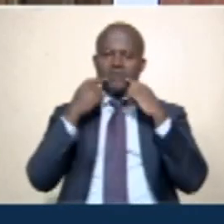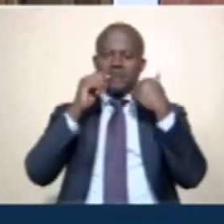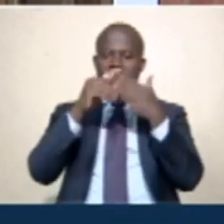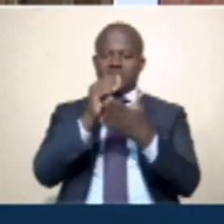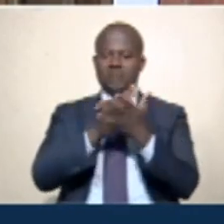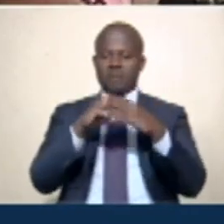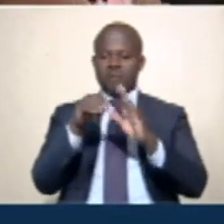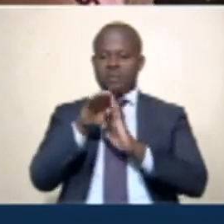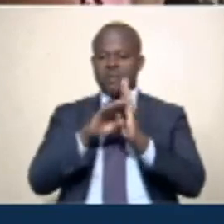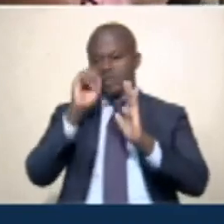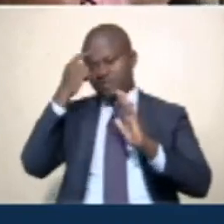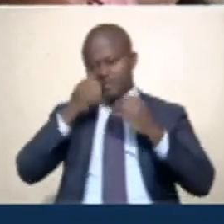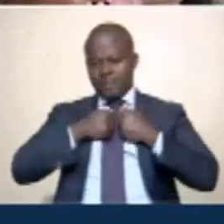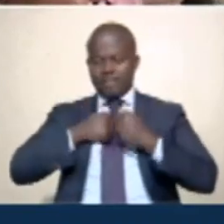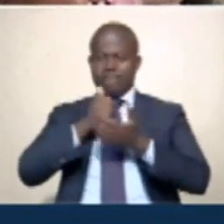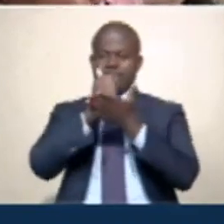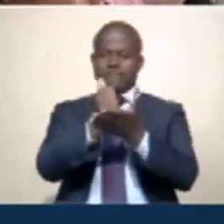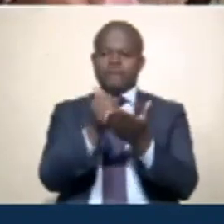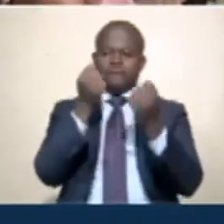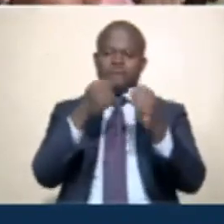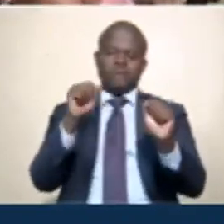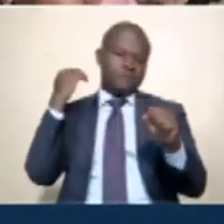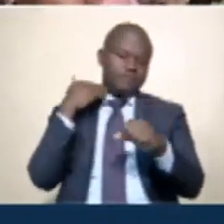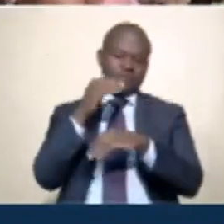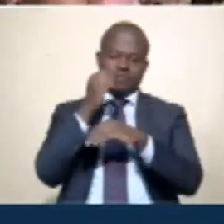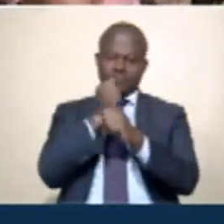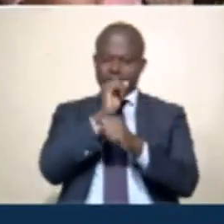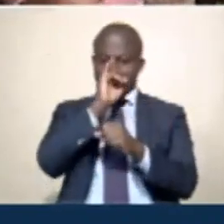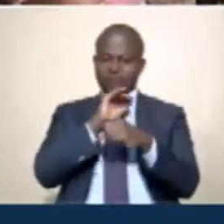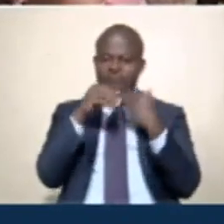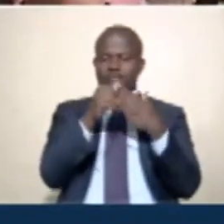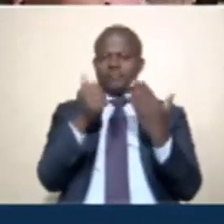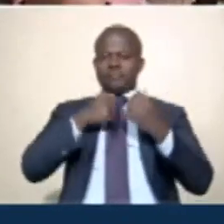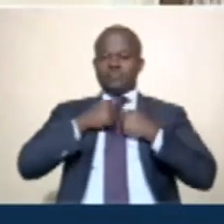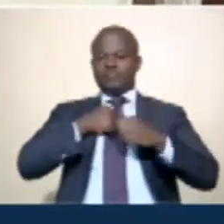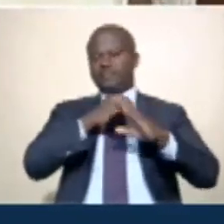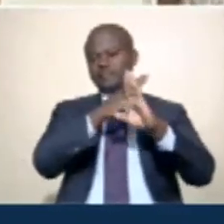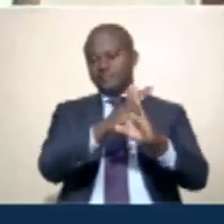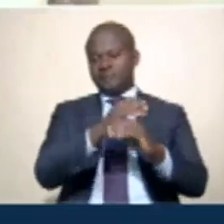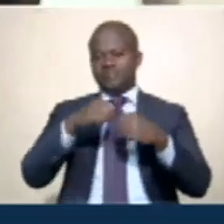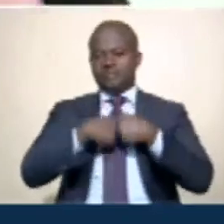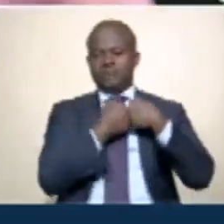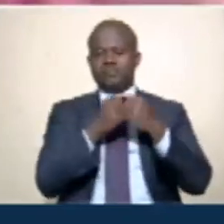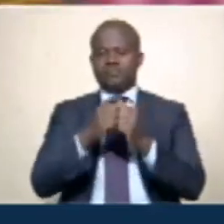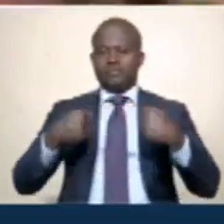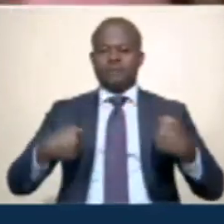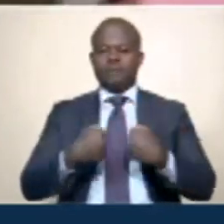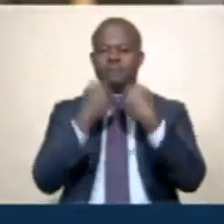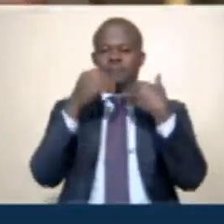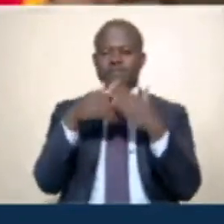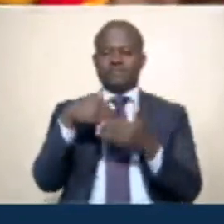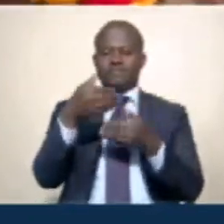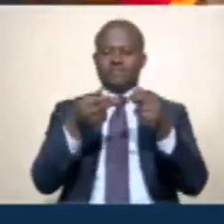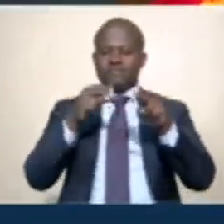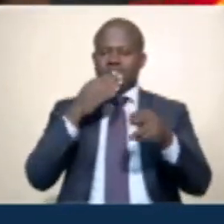zimwe muri gahunda za leta y'u Rwanda zo gufasha abarokotse jenoside n'abandi banyarwanda gukumira jenoside no guhangana n'ingaruka zayo zigenda